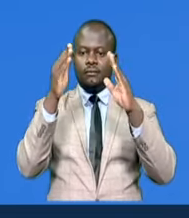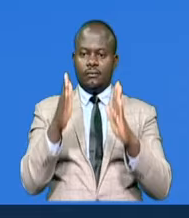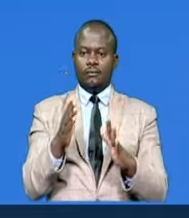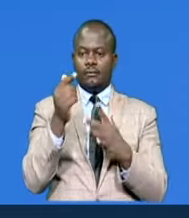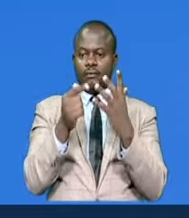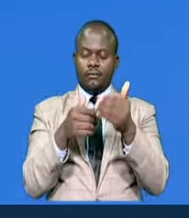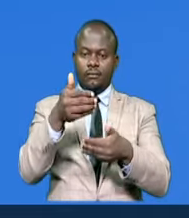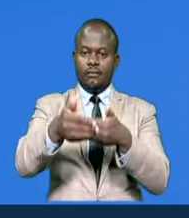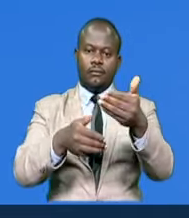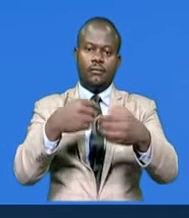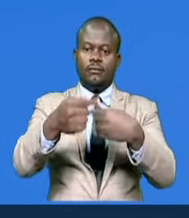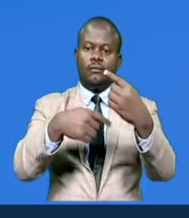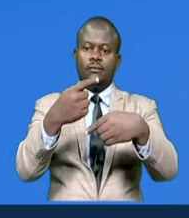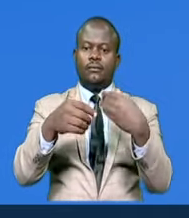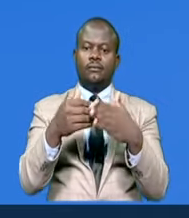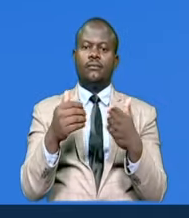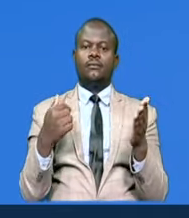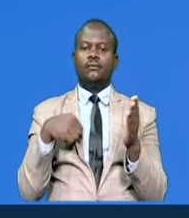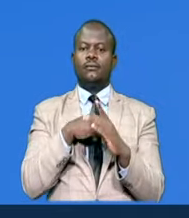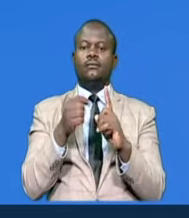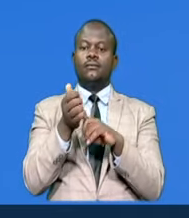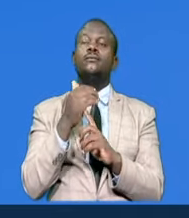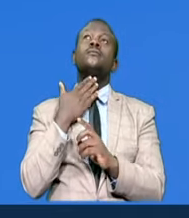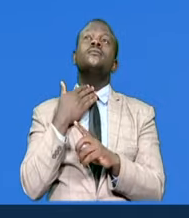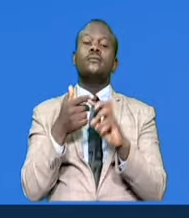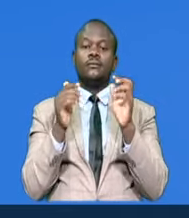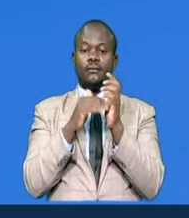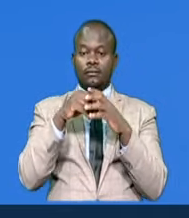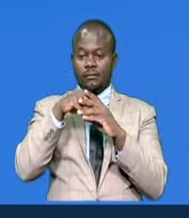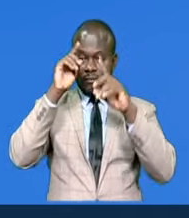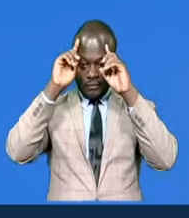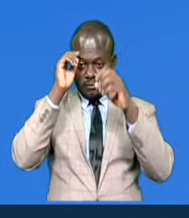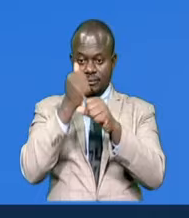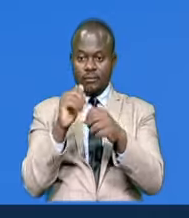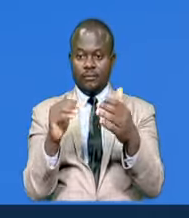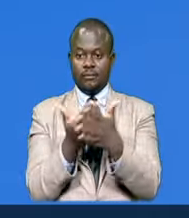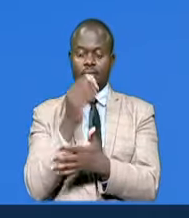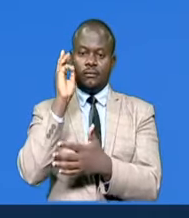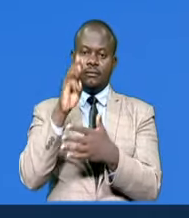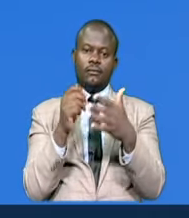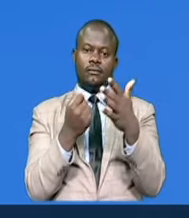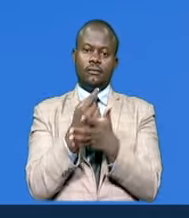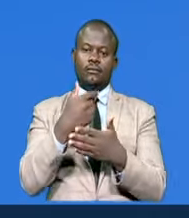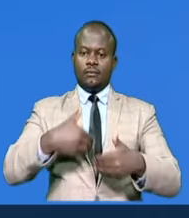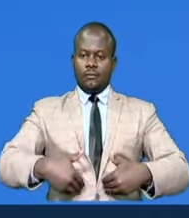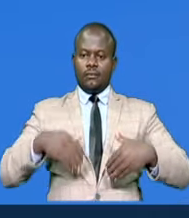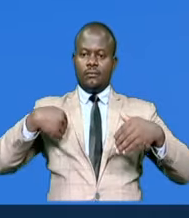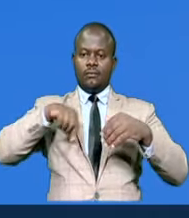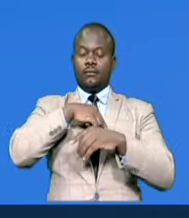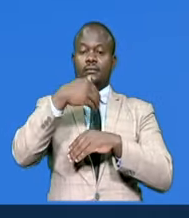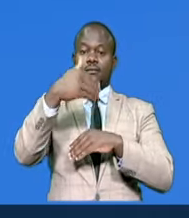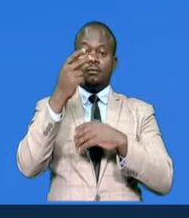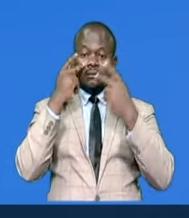urugendo rurakomeje ko ntituragera aho twifuza. Guharimo kandi guhanga imirimo mishyashya nk'uko nabivuze izatuma urubyiruko rwacu rukomeza kugenda rubona